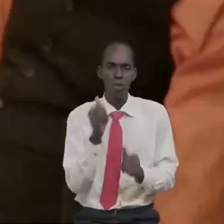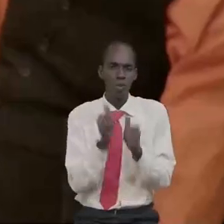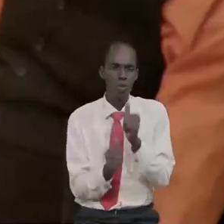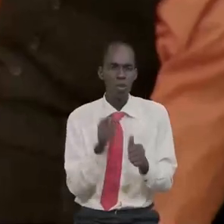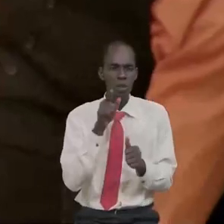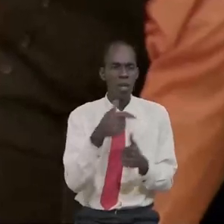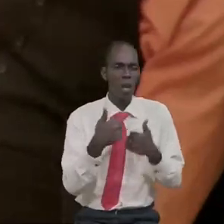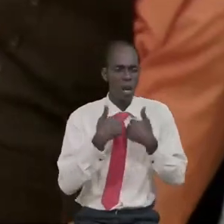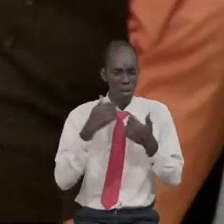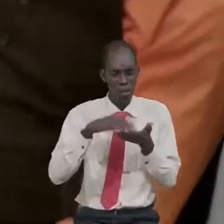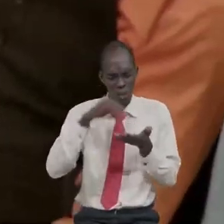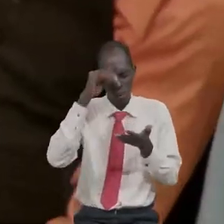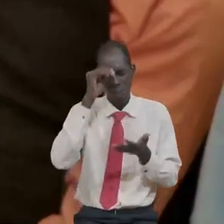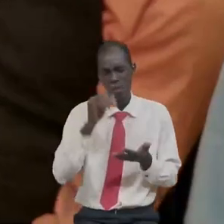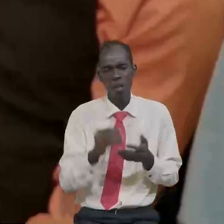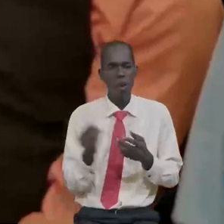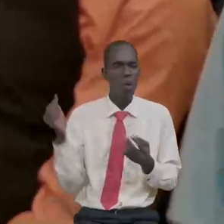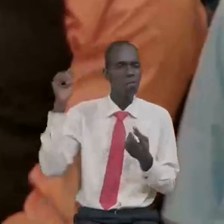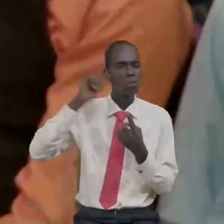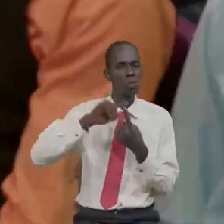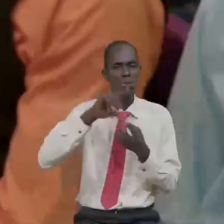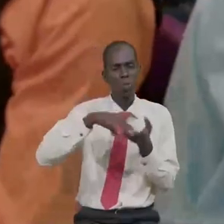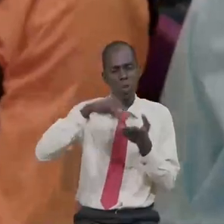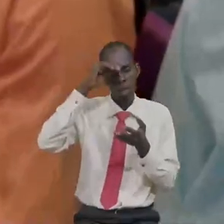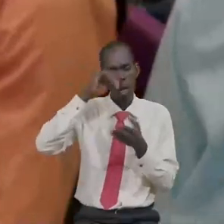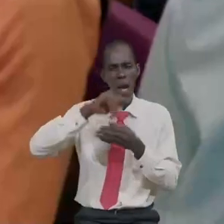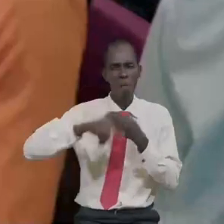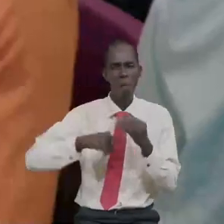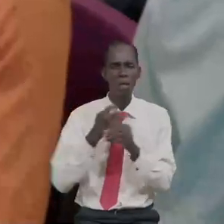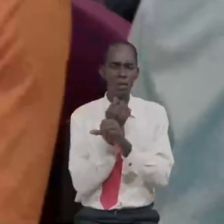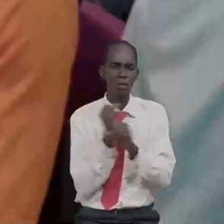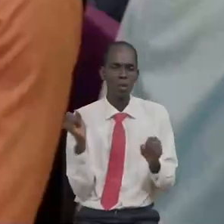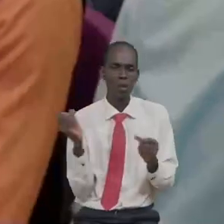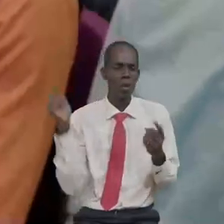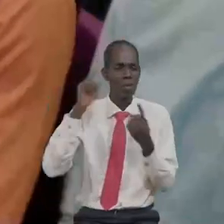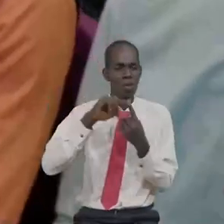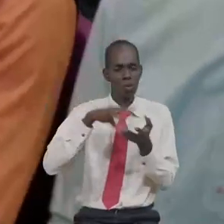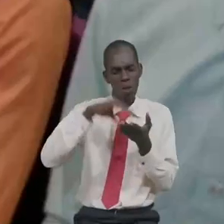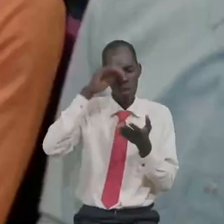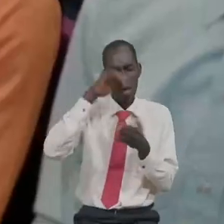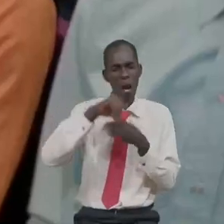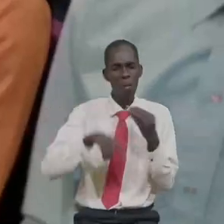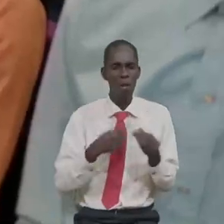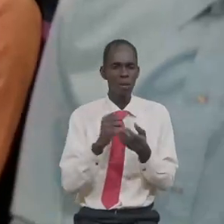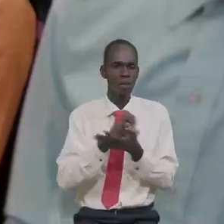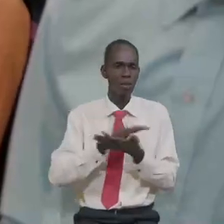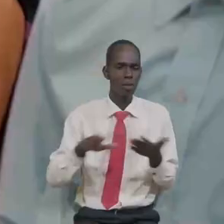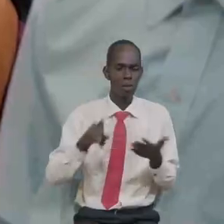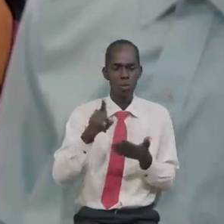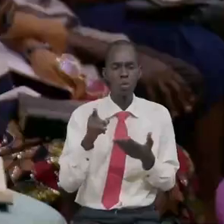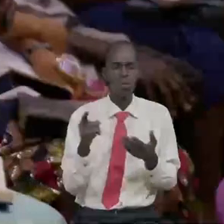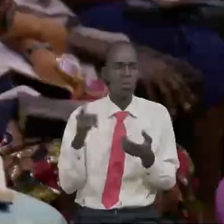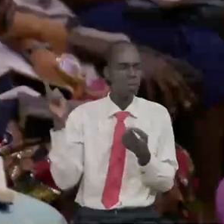Demeure, tu as appris du salut, demeure-y, tu as appris de la sanctification, continue, tu as appris un homme, une seule